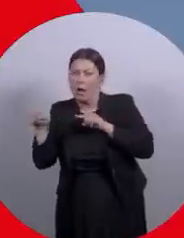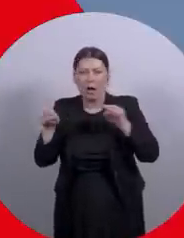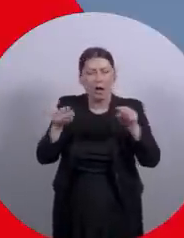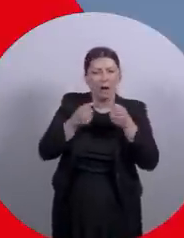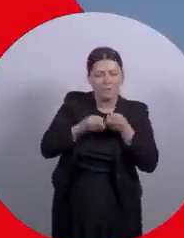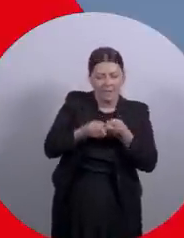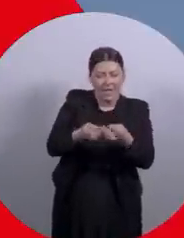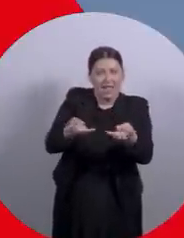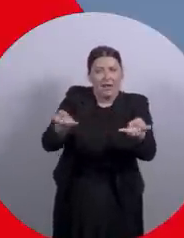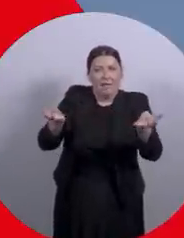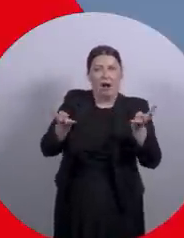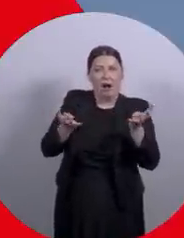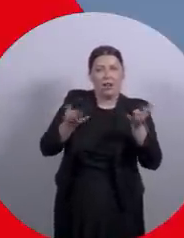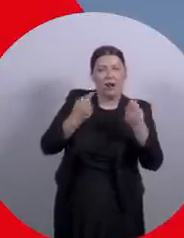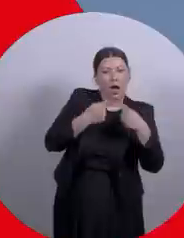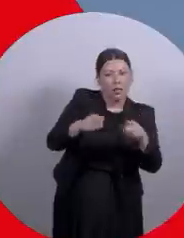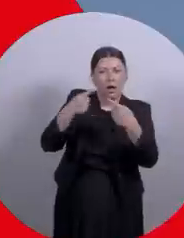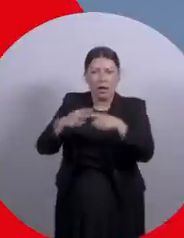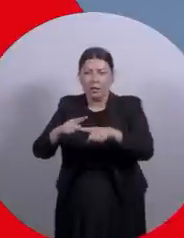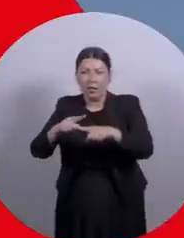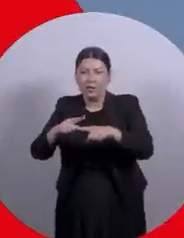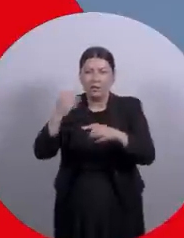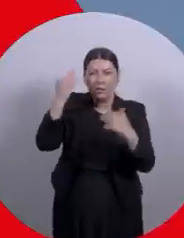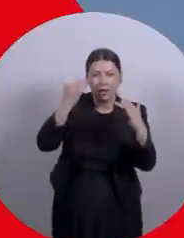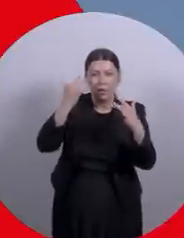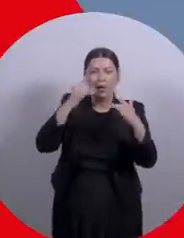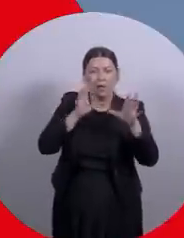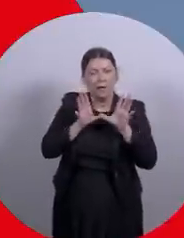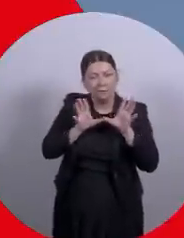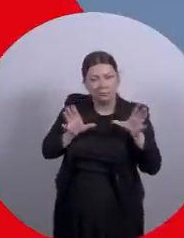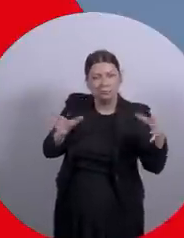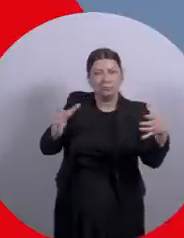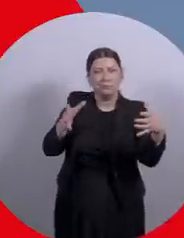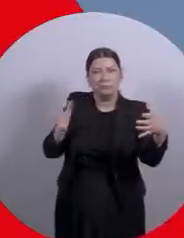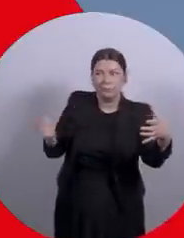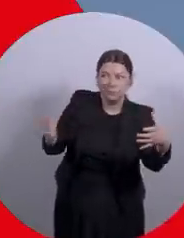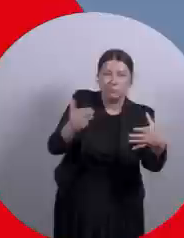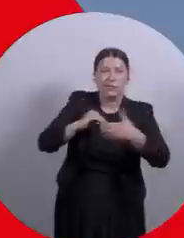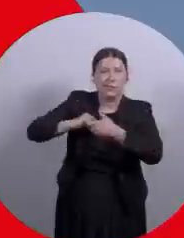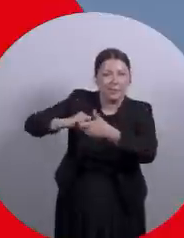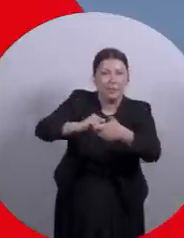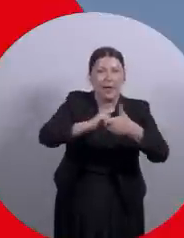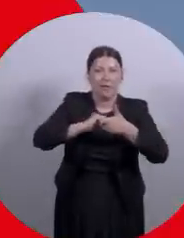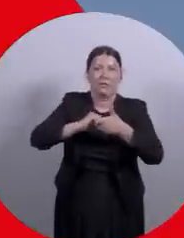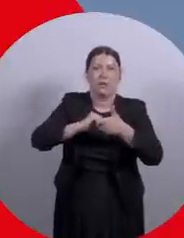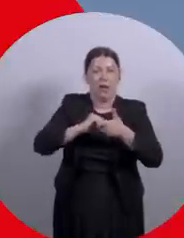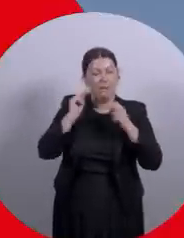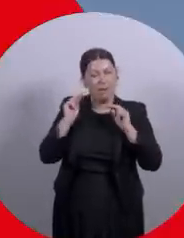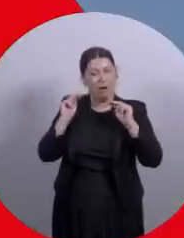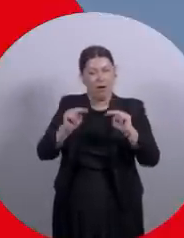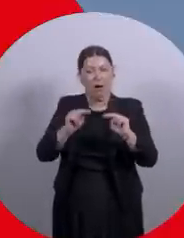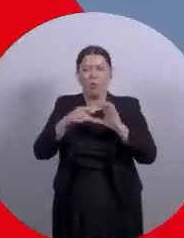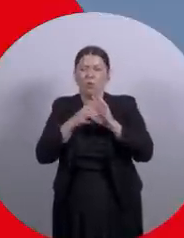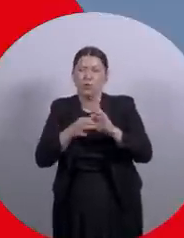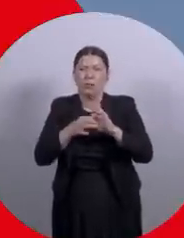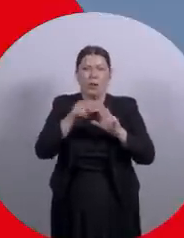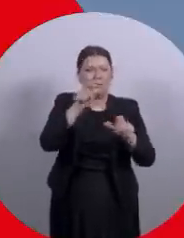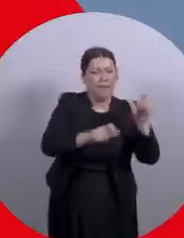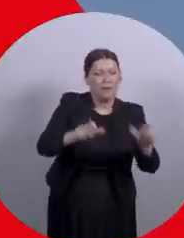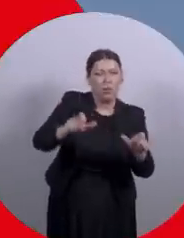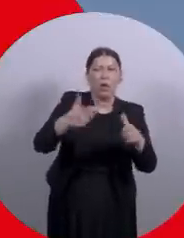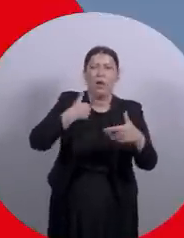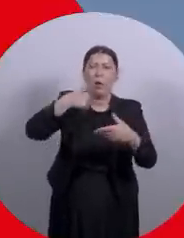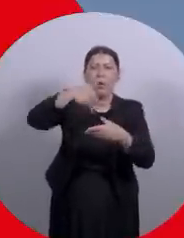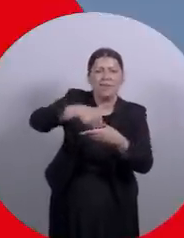Vielfalt unsere breite abzudecken abzuholen in der Klimaanlage auch personell und inhaltlich zu